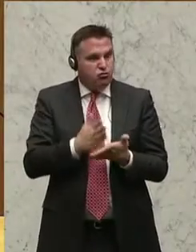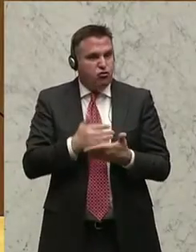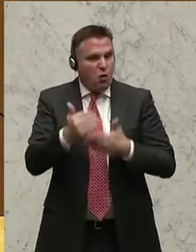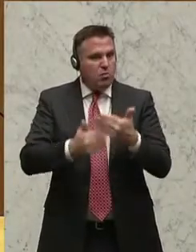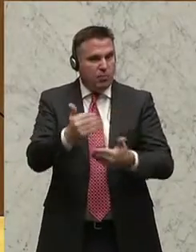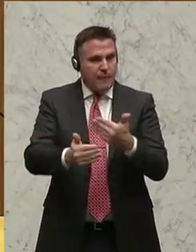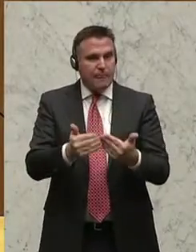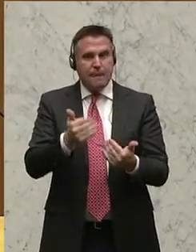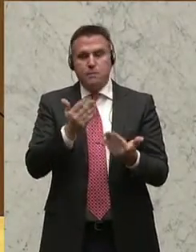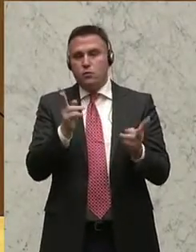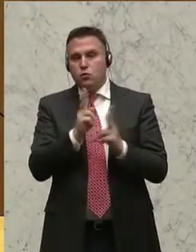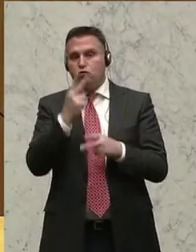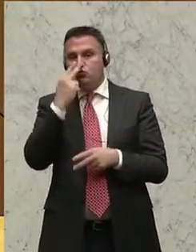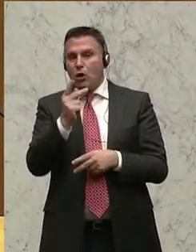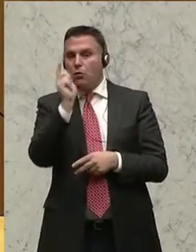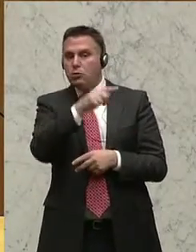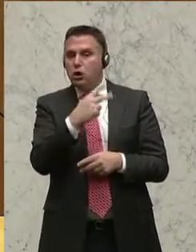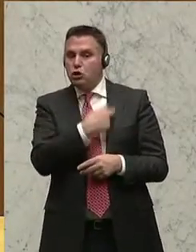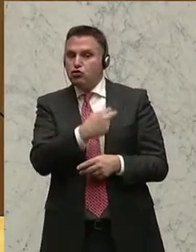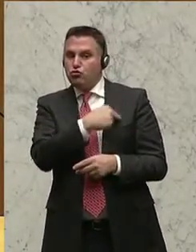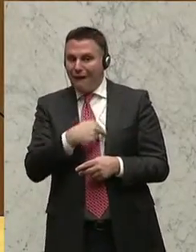Es reicht ja auch nur ein Blick in die Schweiz hinüber.